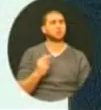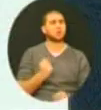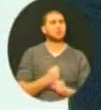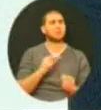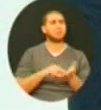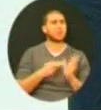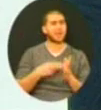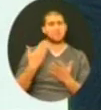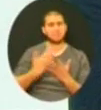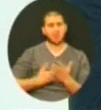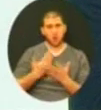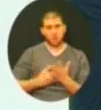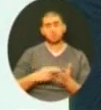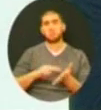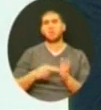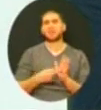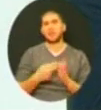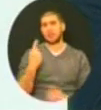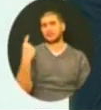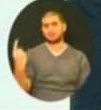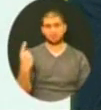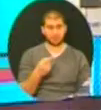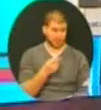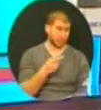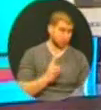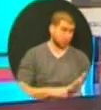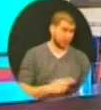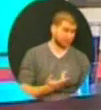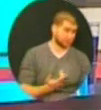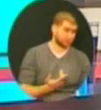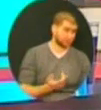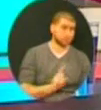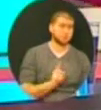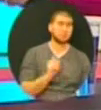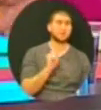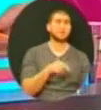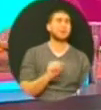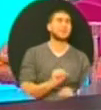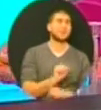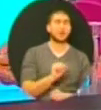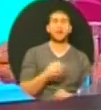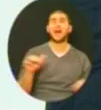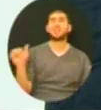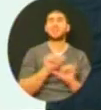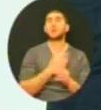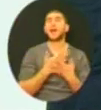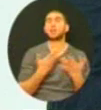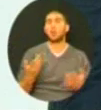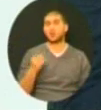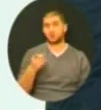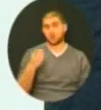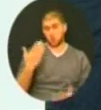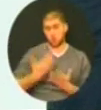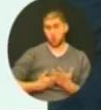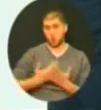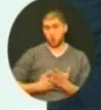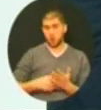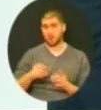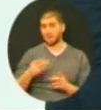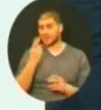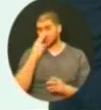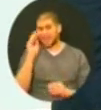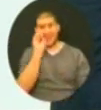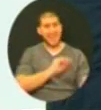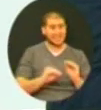פוליטיקה מהדוח הזה, זה הפוליטיקאים בעצמם. האמת הצודקת. מי אתה בא בדיוק בטענות? הטעות הגדולה, שבמקום לקחת את הדוח הזה, ופשוט ליישם,